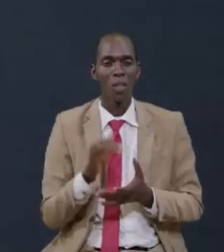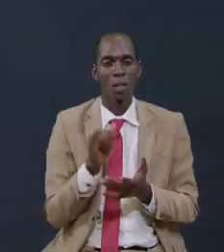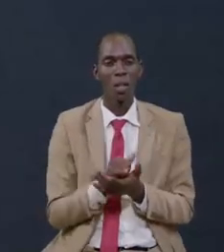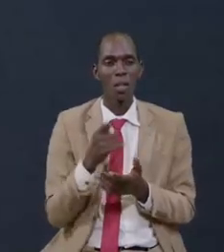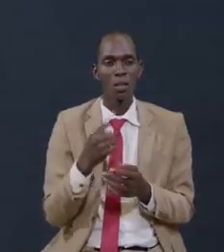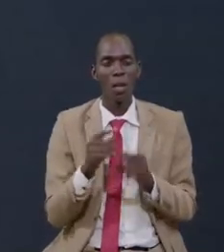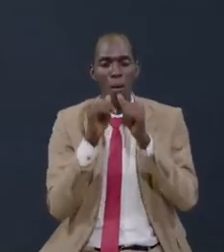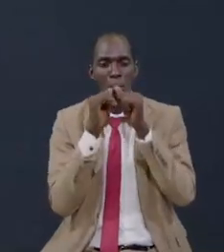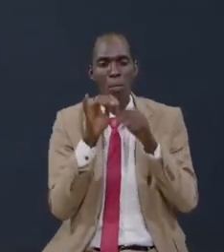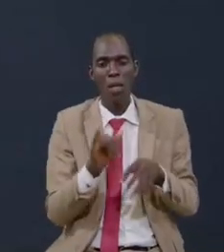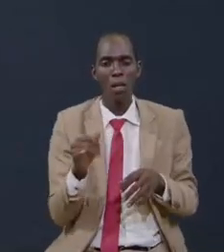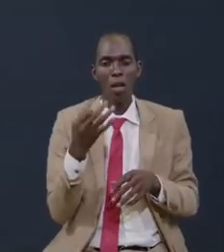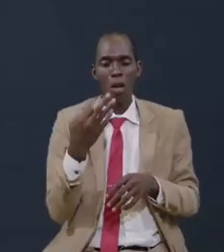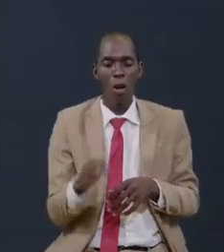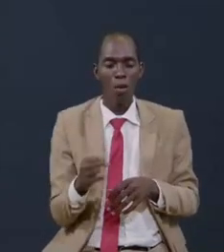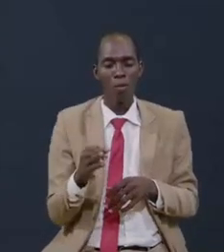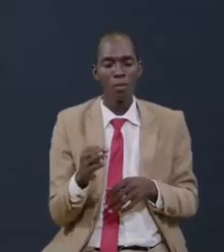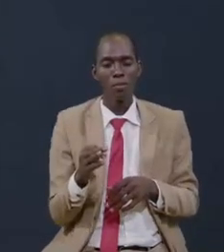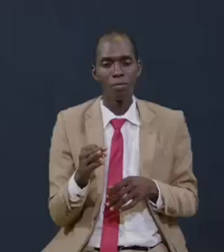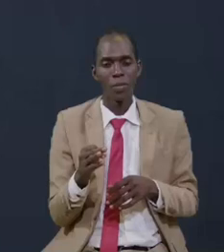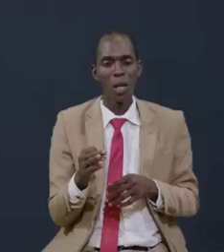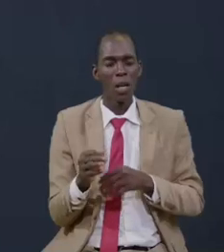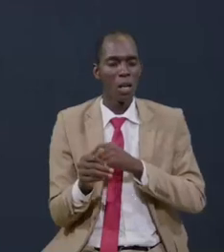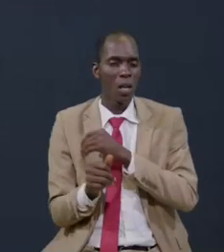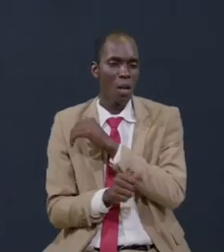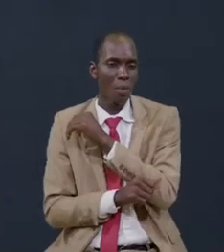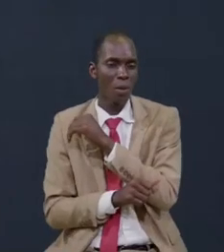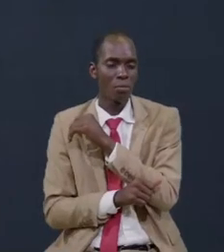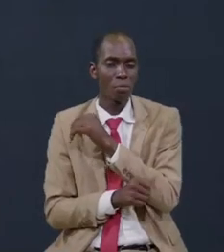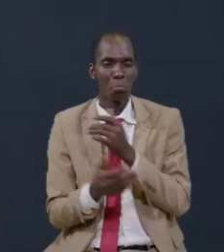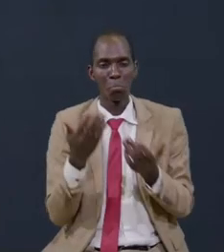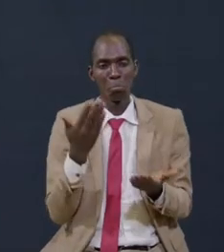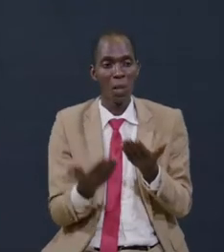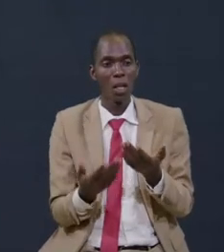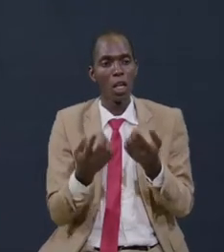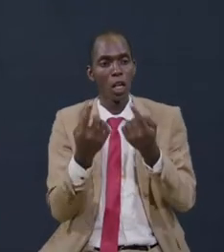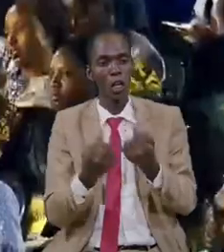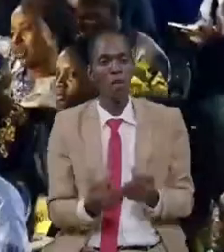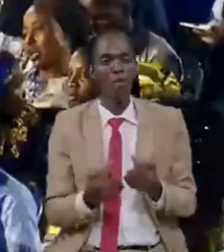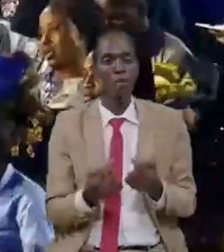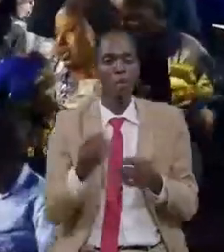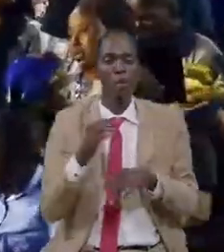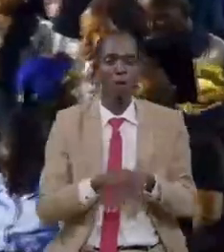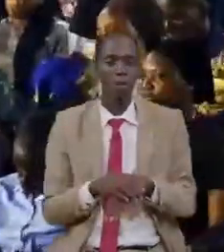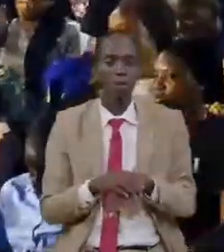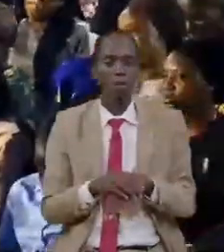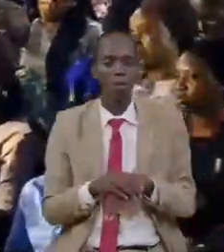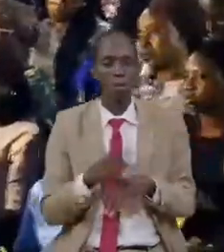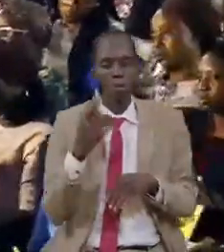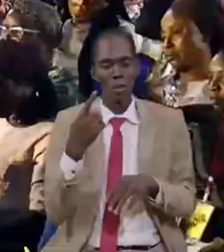Afin que la bénédiction d'Abraham eût pour les païens